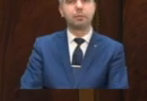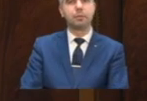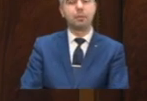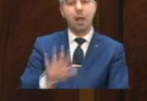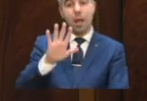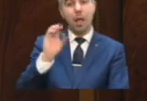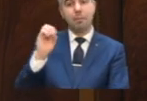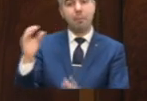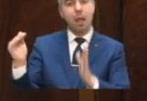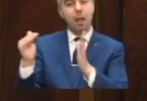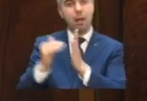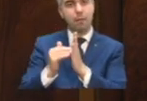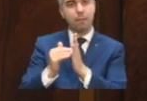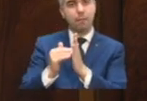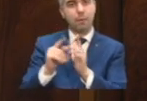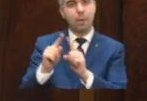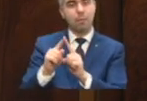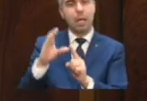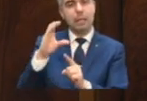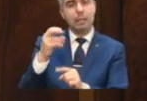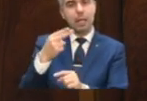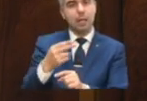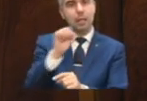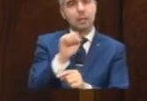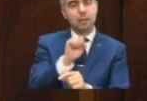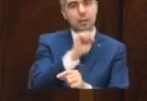500,000 منصب شغل تسجلات في لا سي ان اس اس،